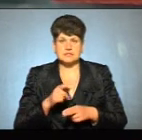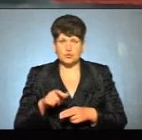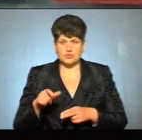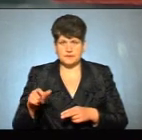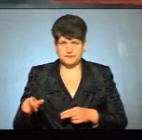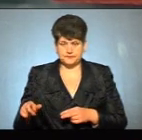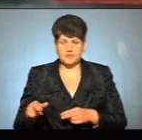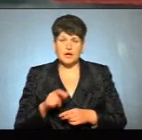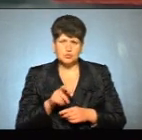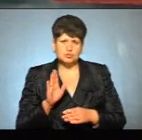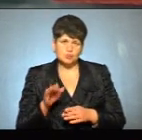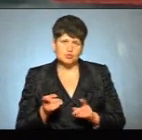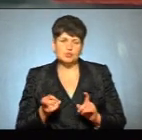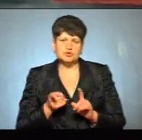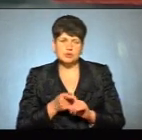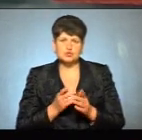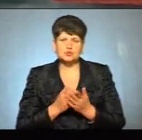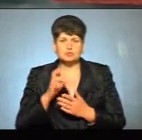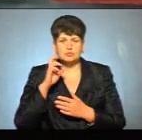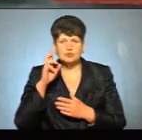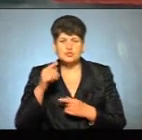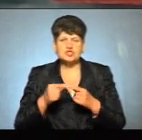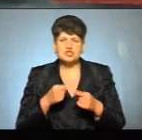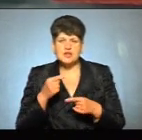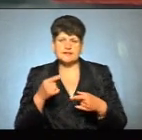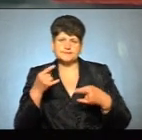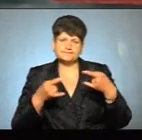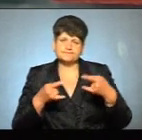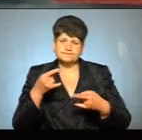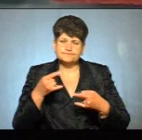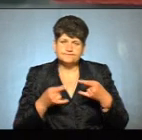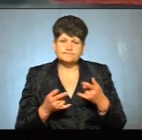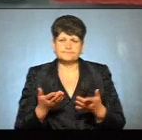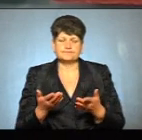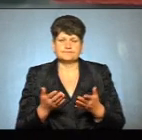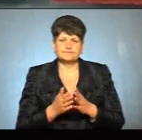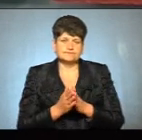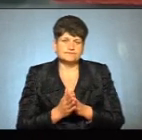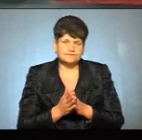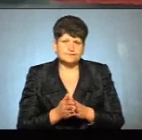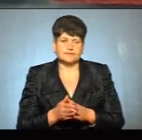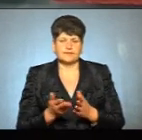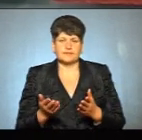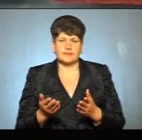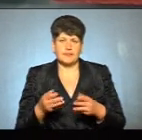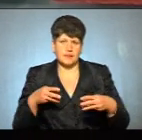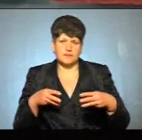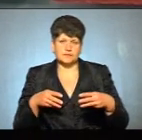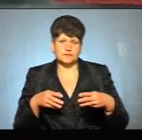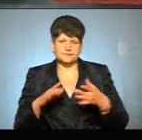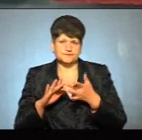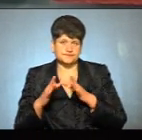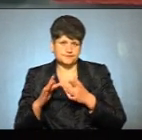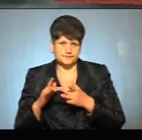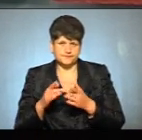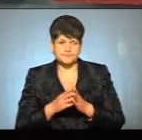будуть долучатися до богослужінь через онлайн-трансляції чи через телебачення. І також те